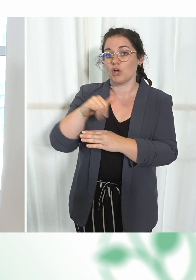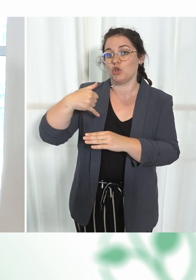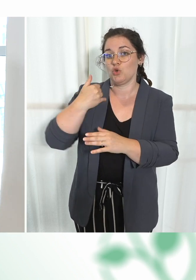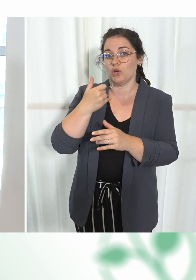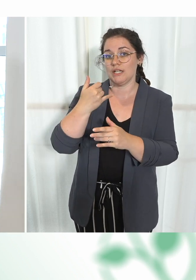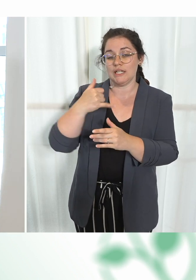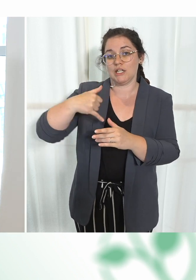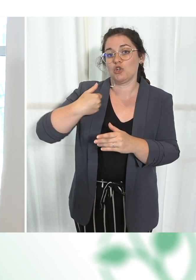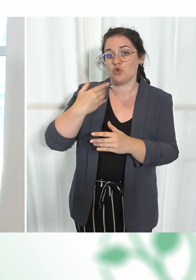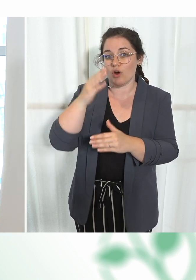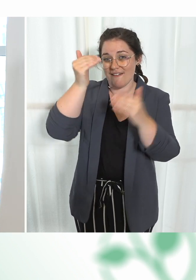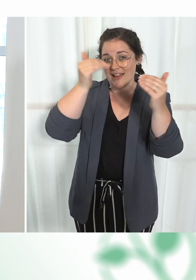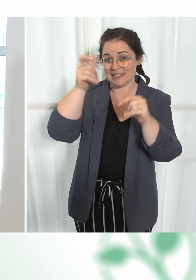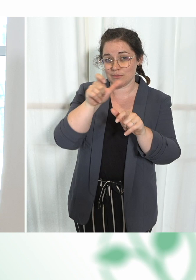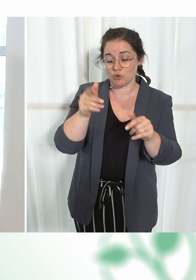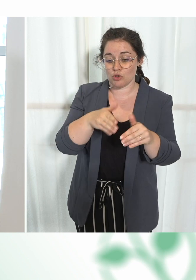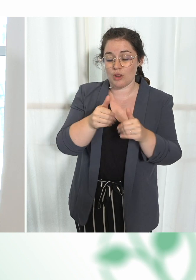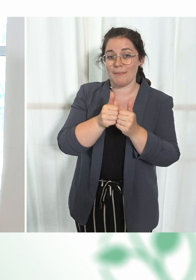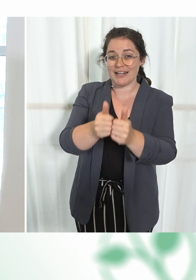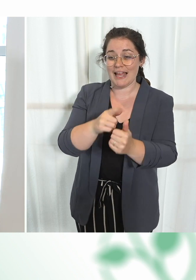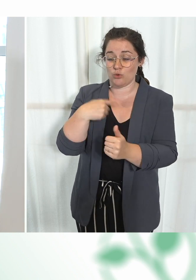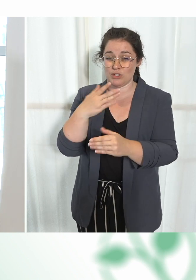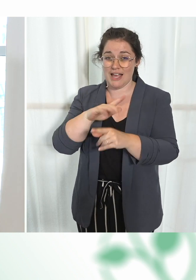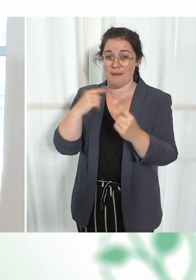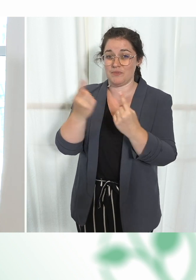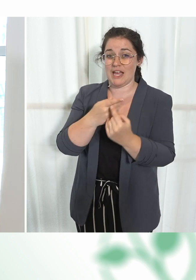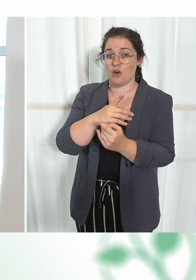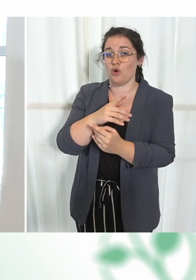junge Erwachsene begleiten. In uns in der Abteilung allein sind es 300